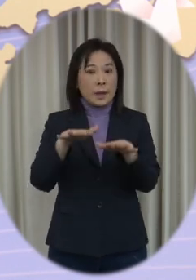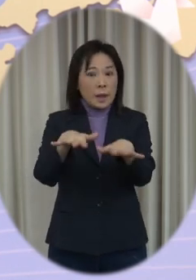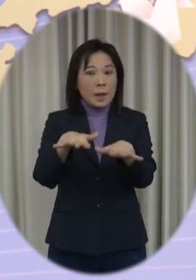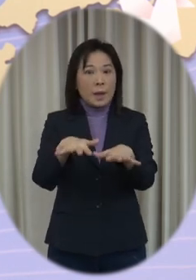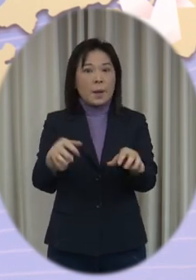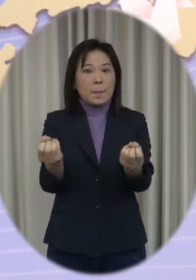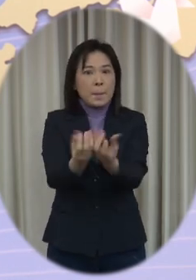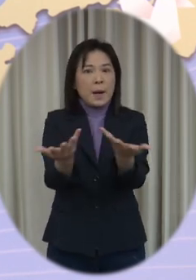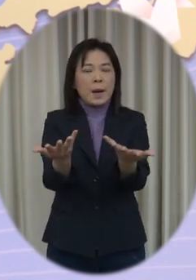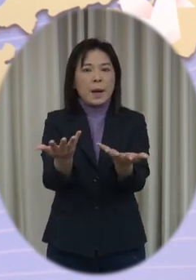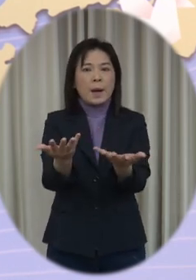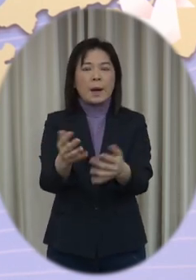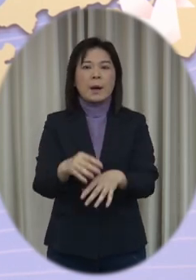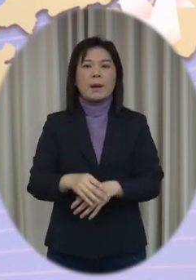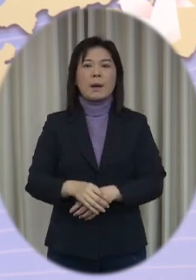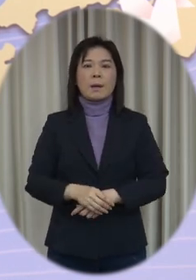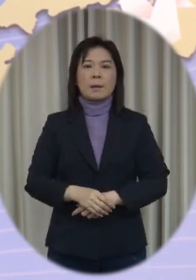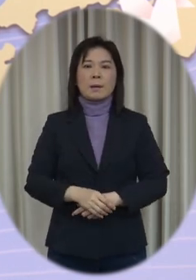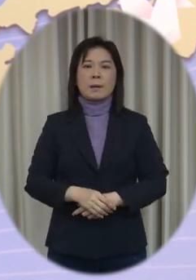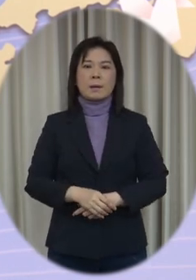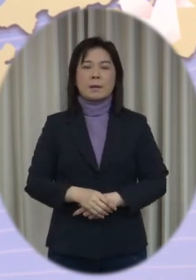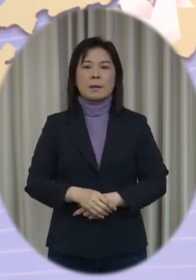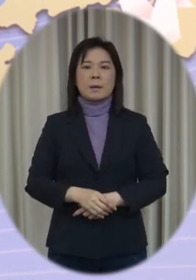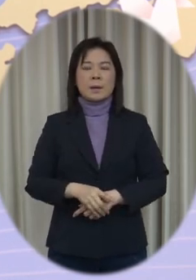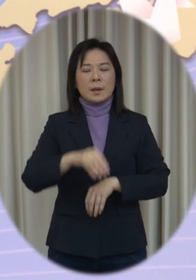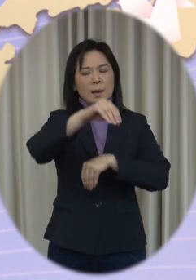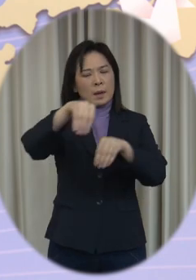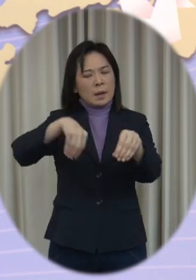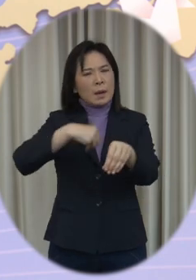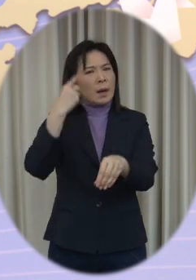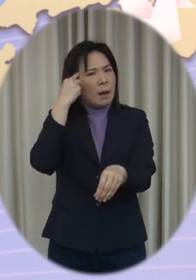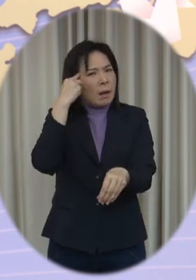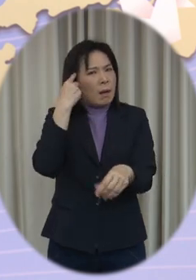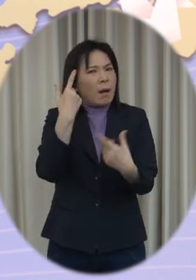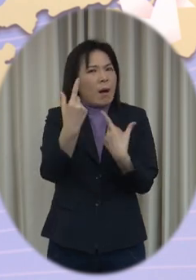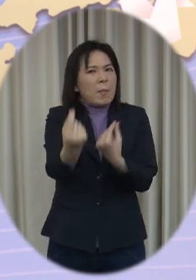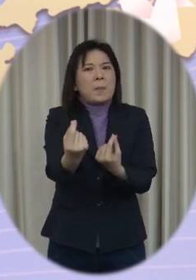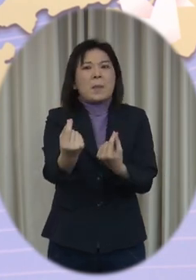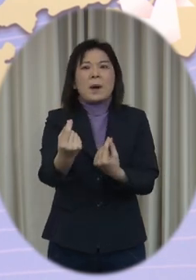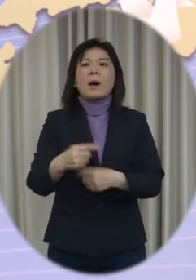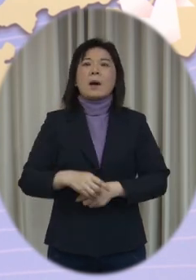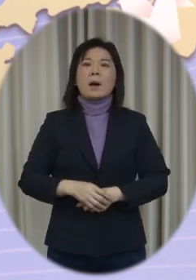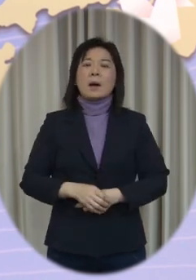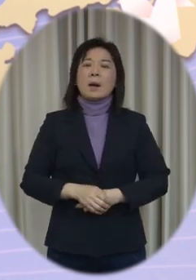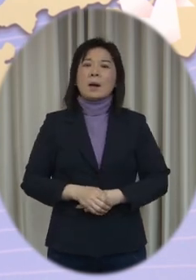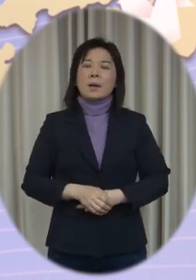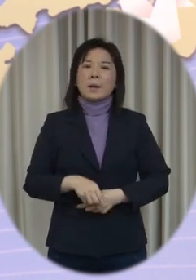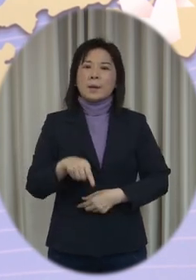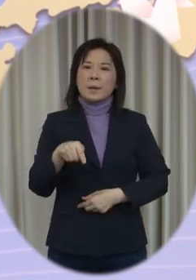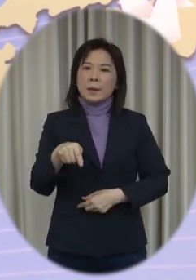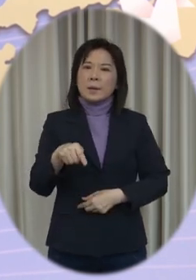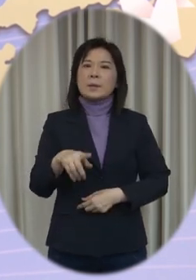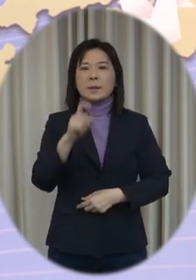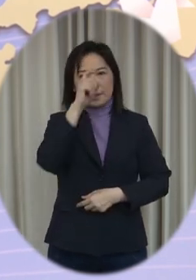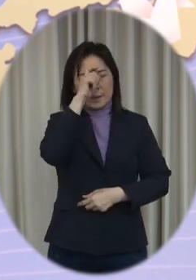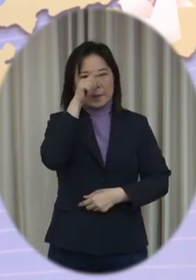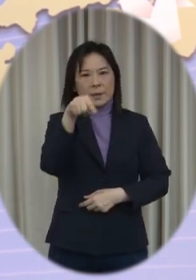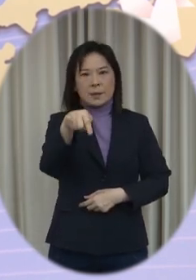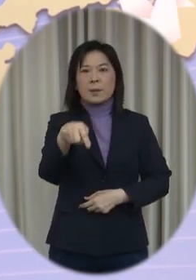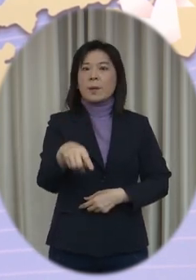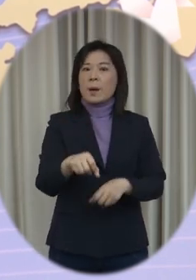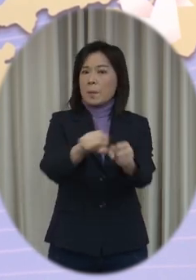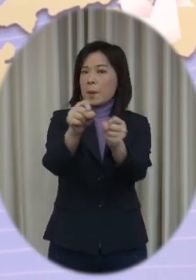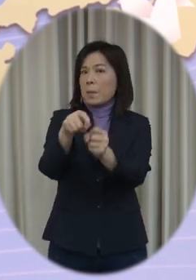生我们感同身受，所以自身的协助灾区的重建工